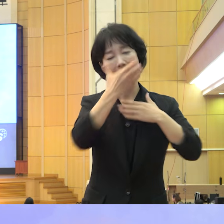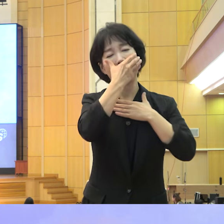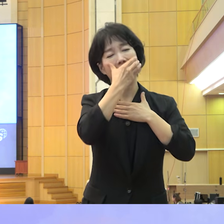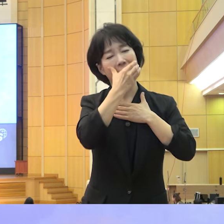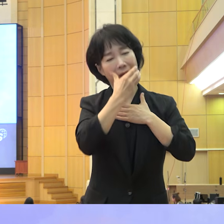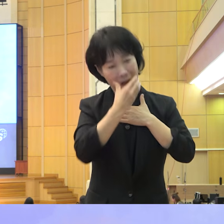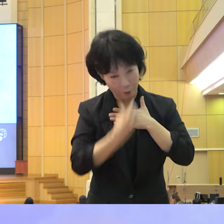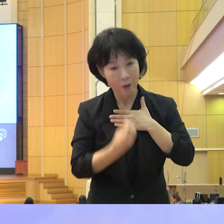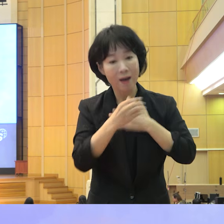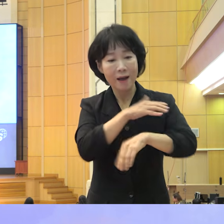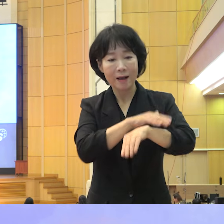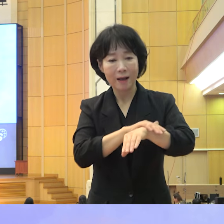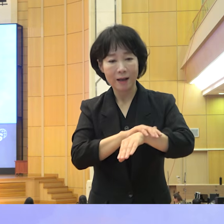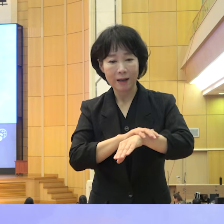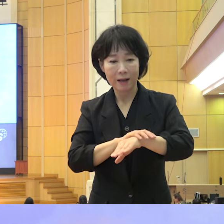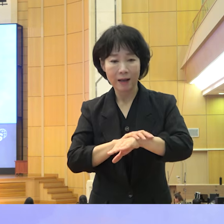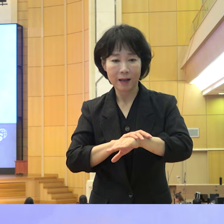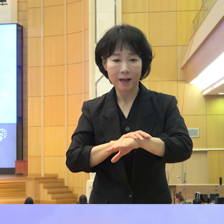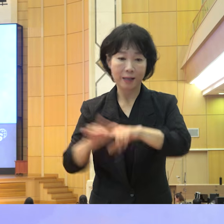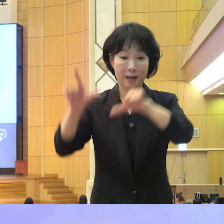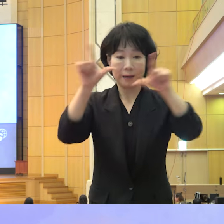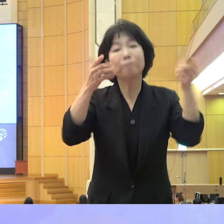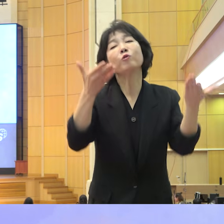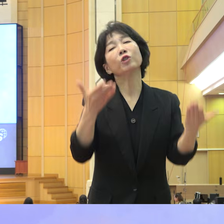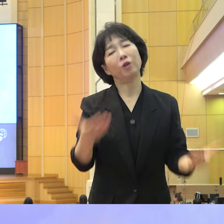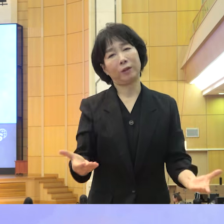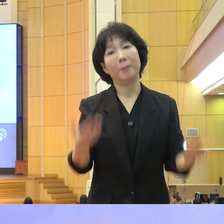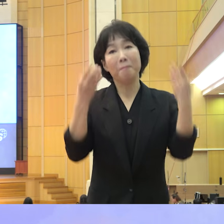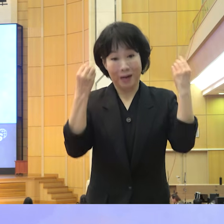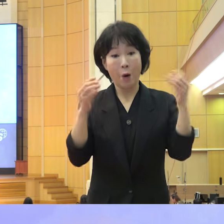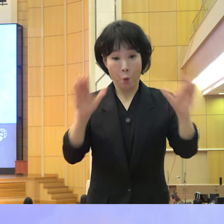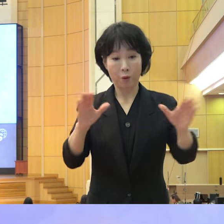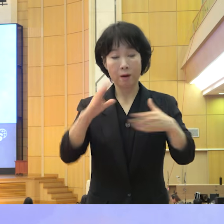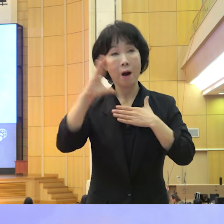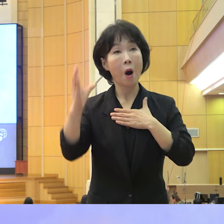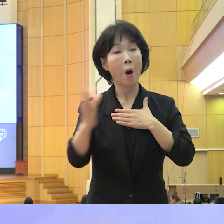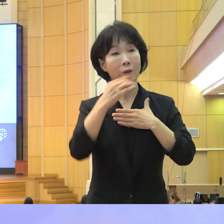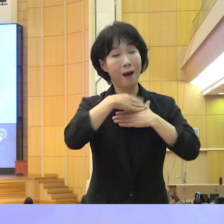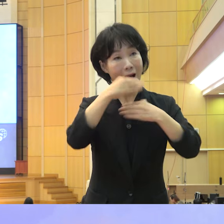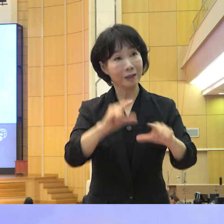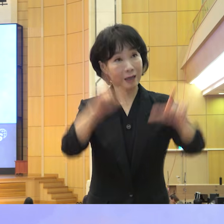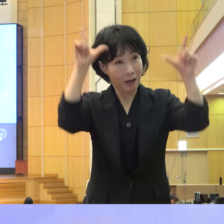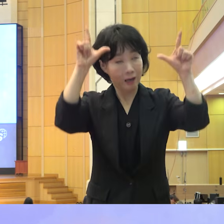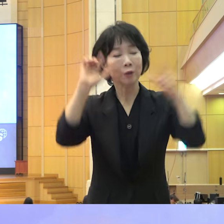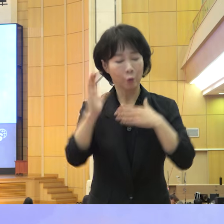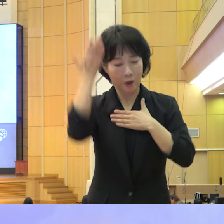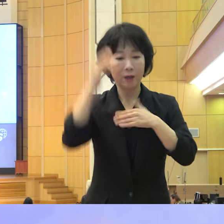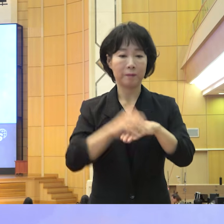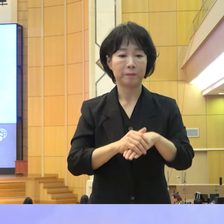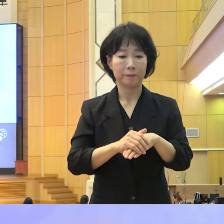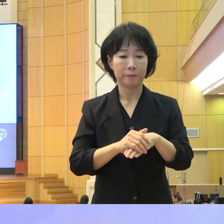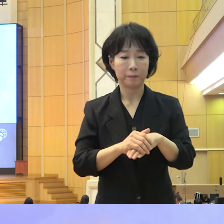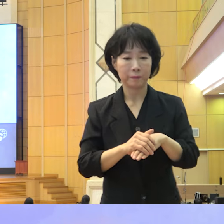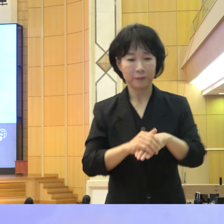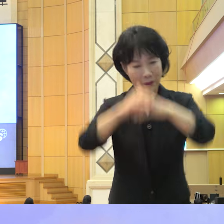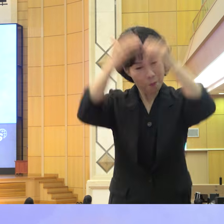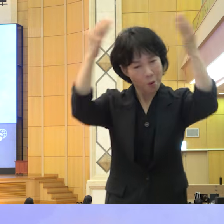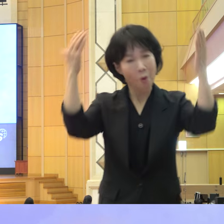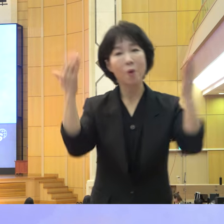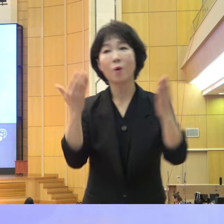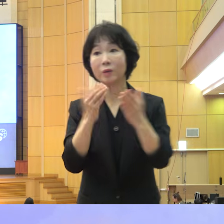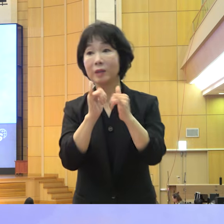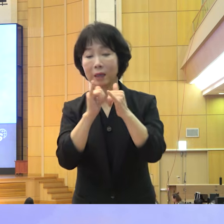행복하게 잘 연휴를 보내게 하시고, 오늘 거룩한 안식일을 맞이해서 모두